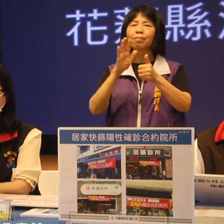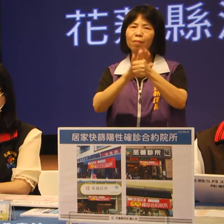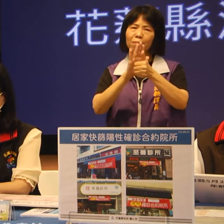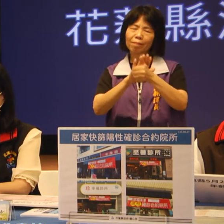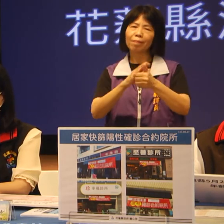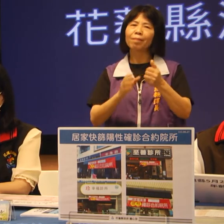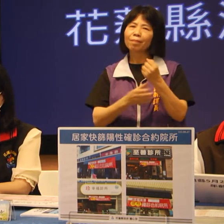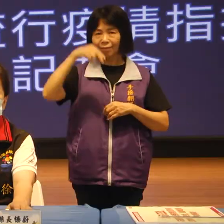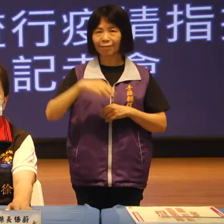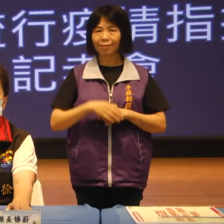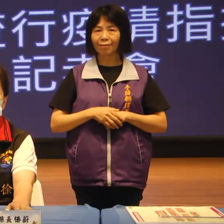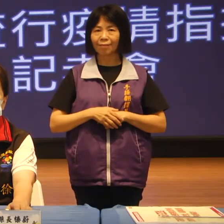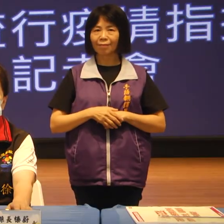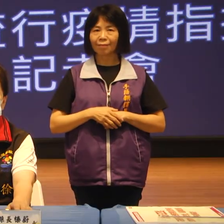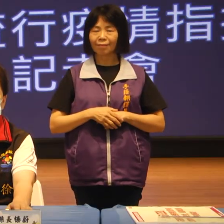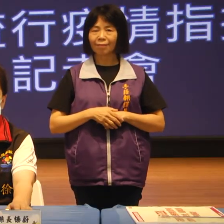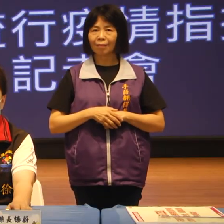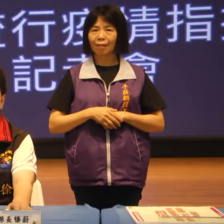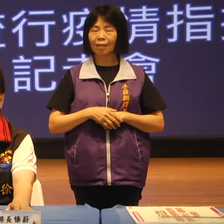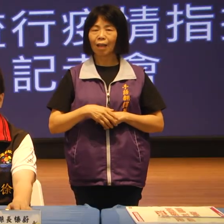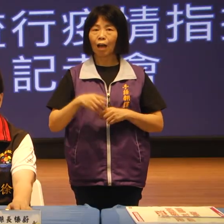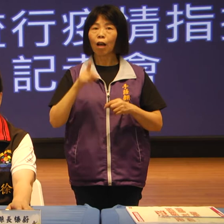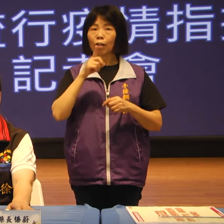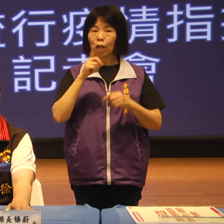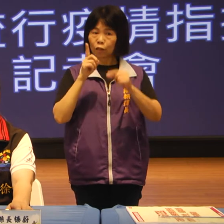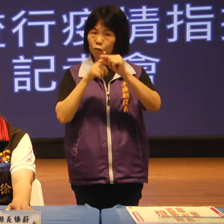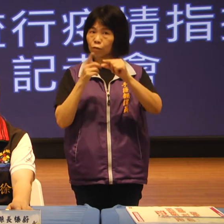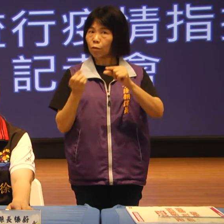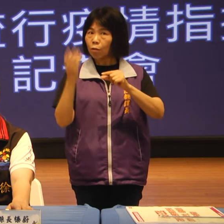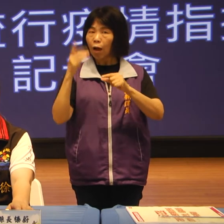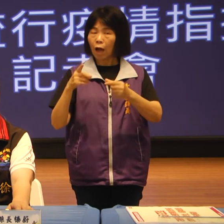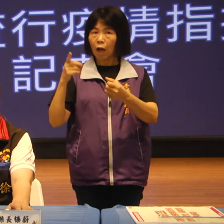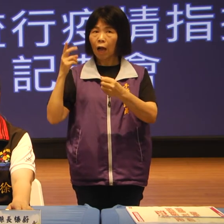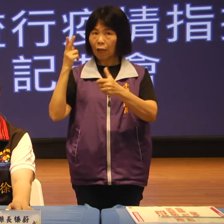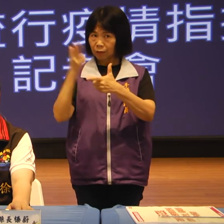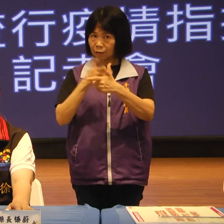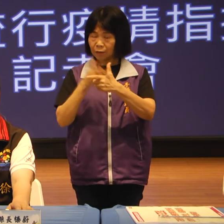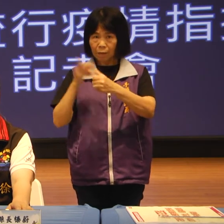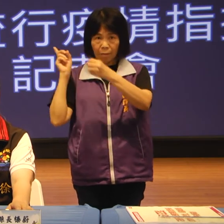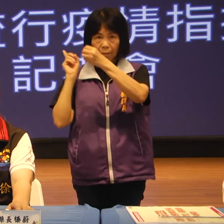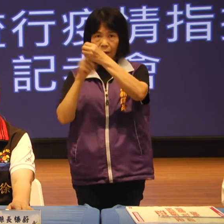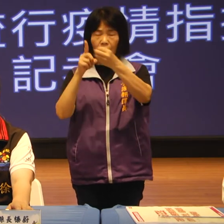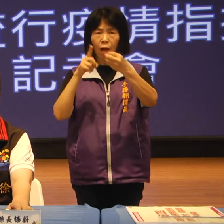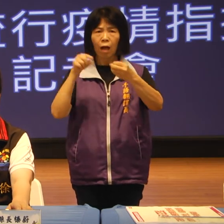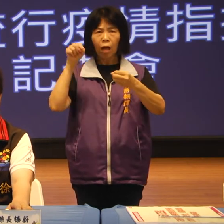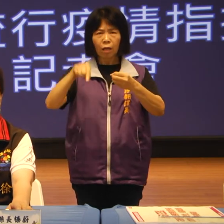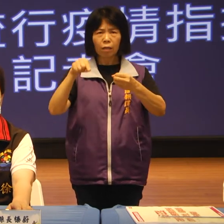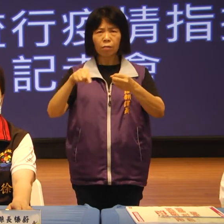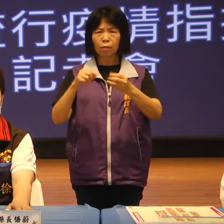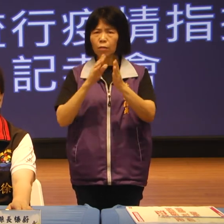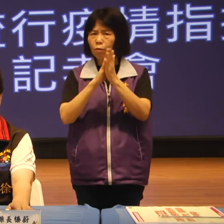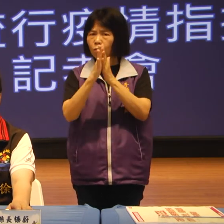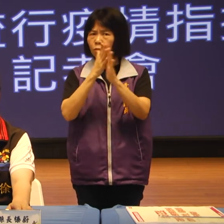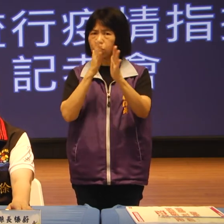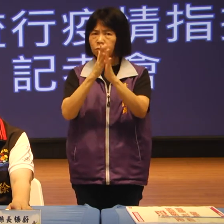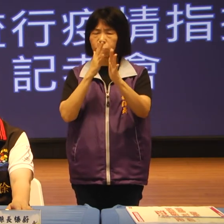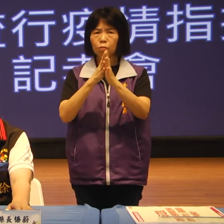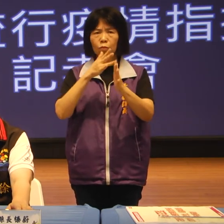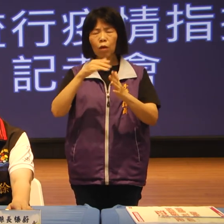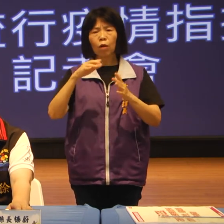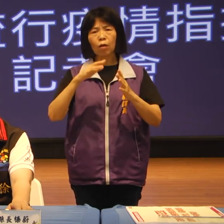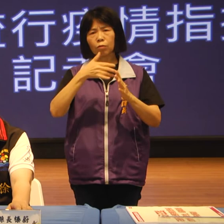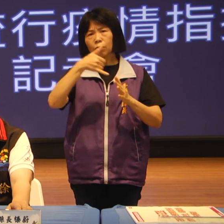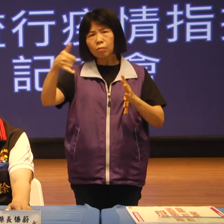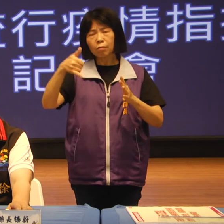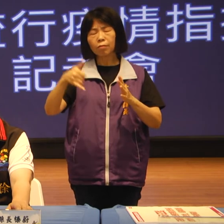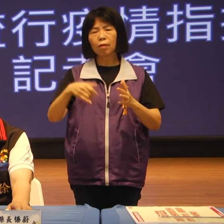资源协助。 我们的这个中华职棒的部分，因为这个统一师有这个有球员确诊